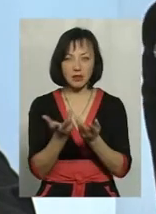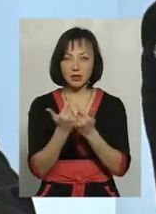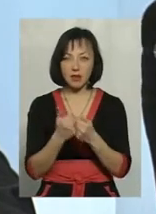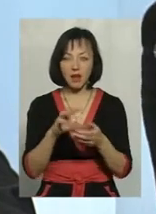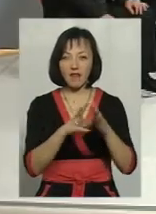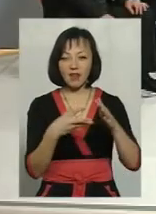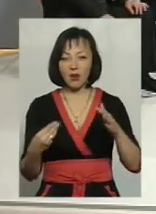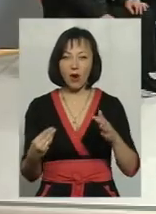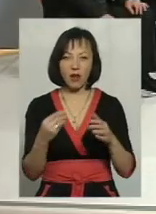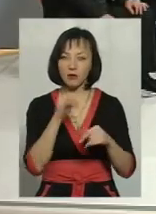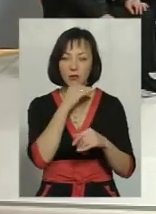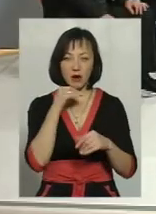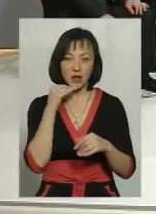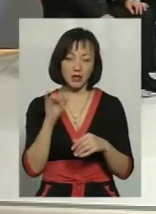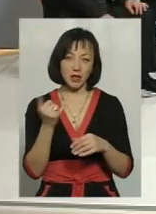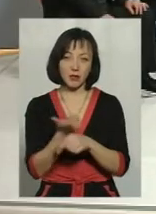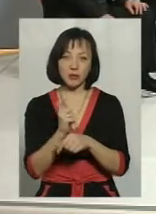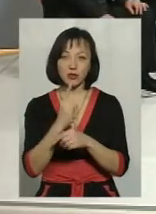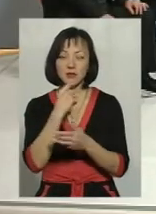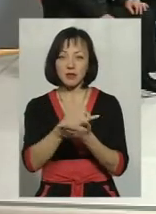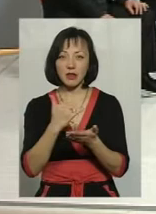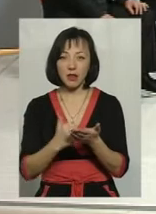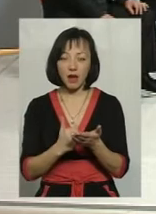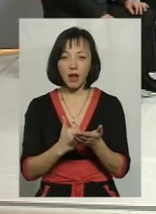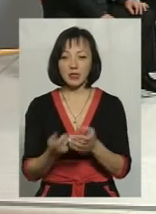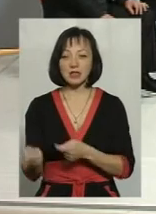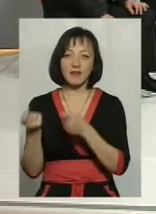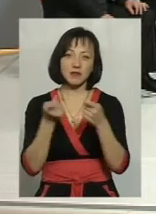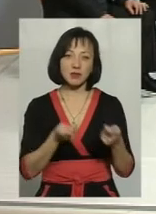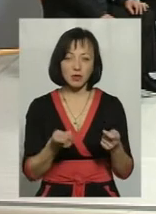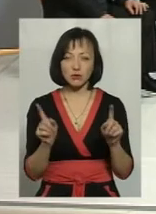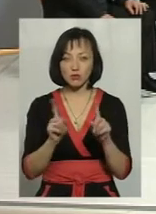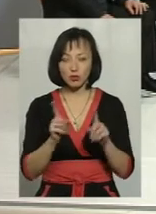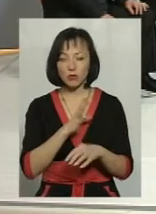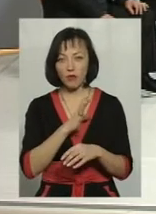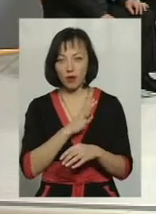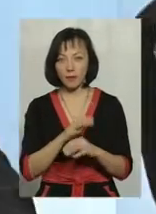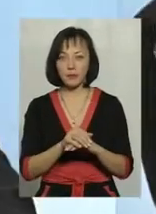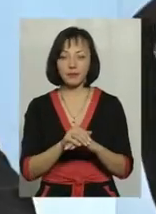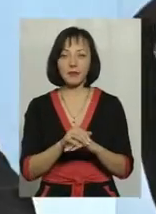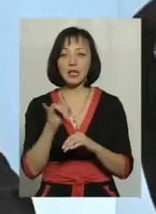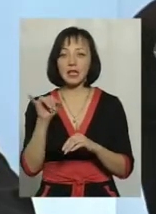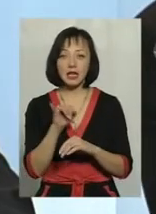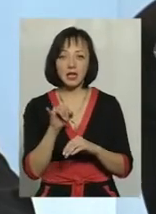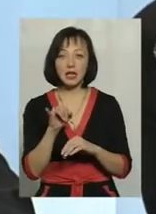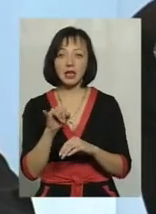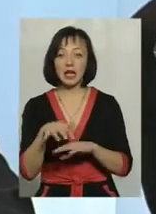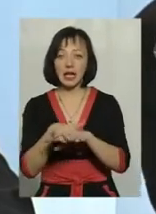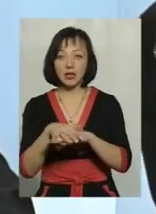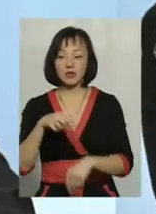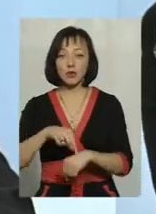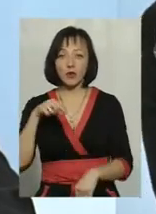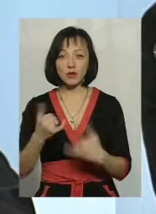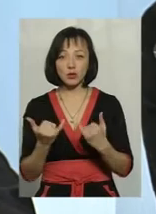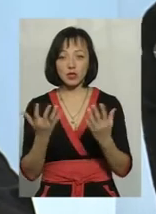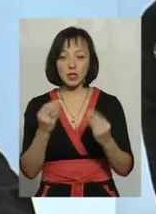виноградників небагато. І більшість вона такого, хіба що завозне, там десь щось буває. І ринок відреагував, на сьогоднішній